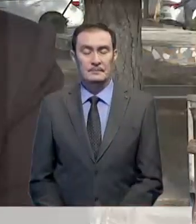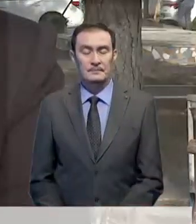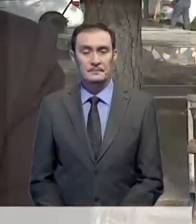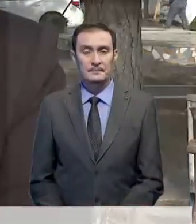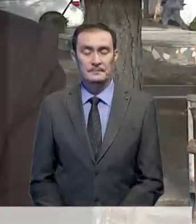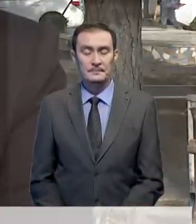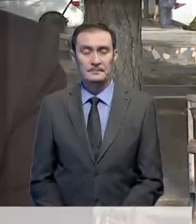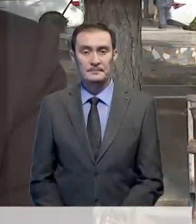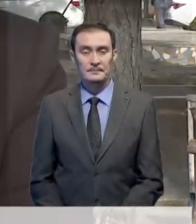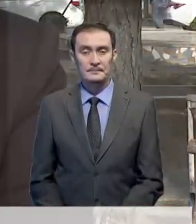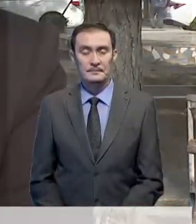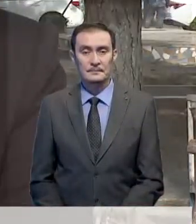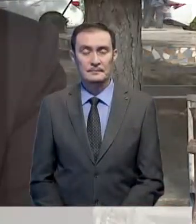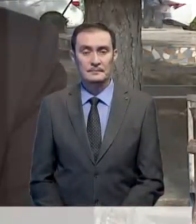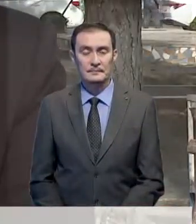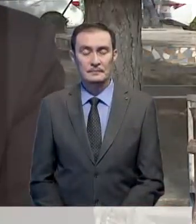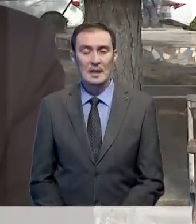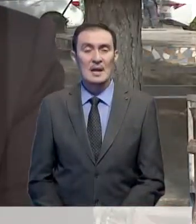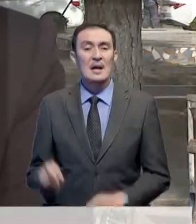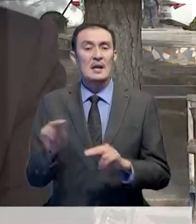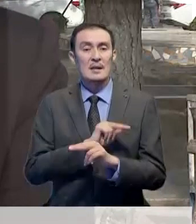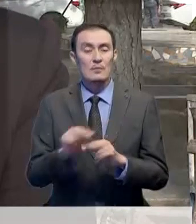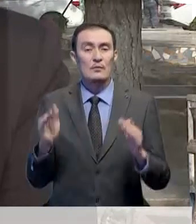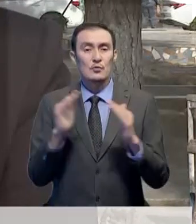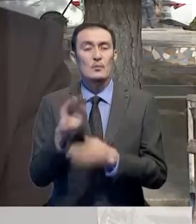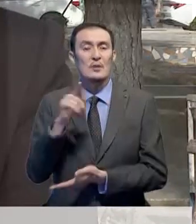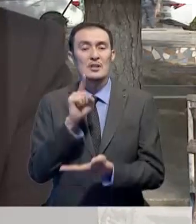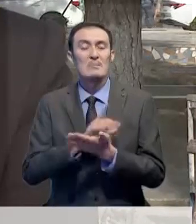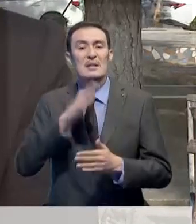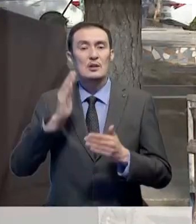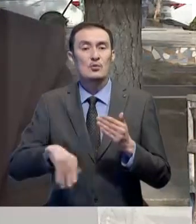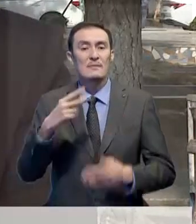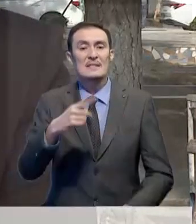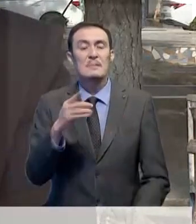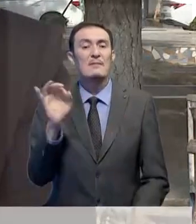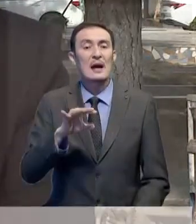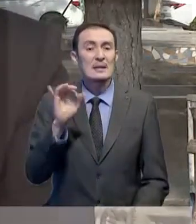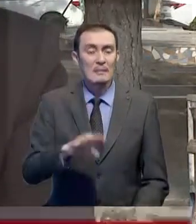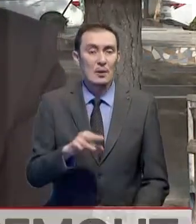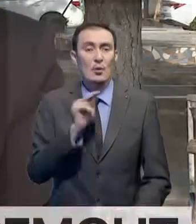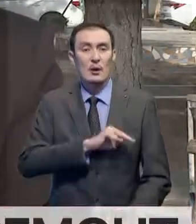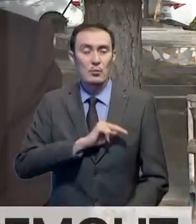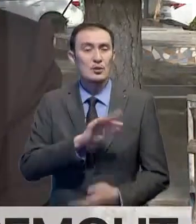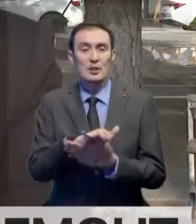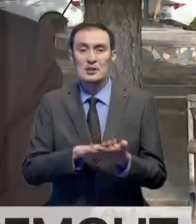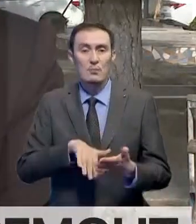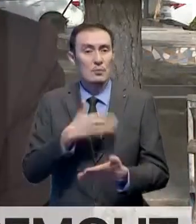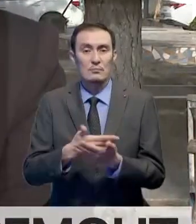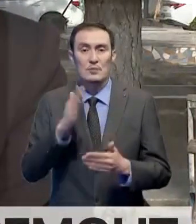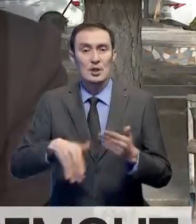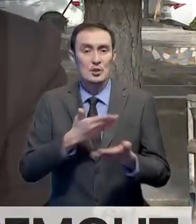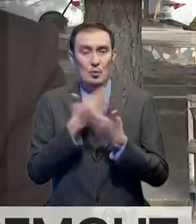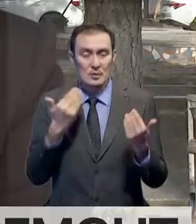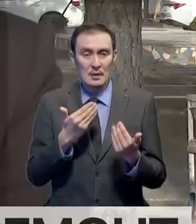21 октября был ремонт, быту керек болган. Ремонт в доме ребенка должны были завершить 21 октября, но работы до сих пор не закончены.